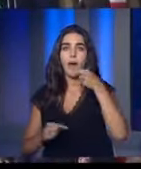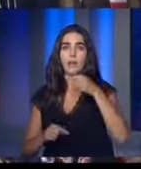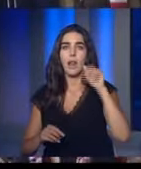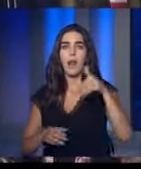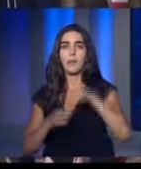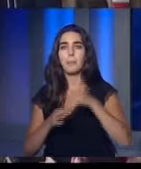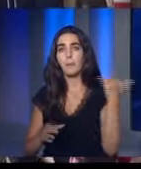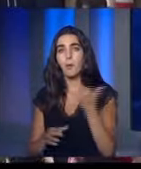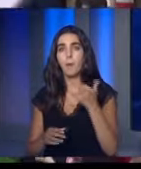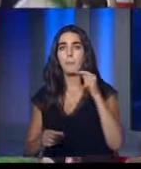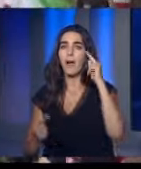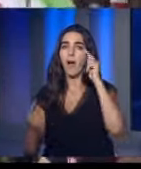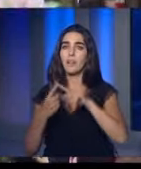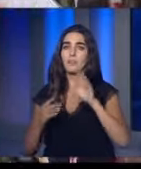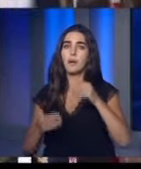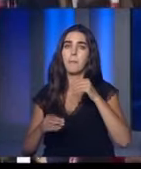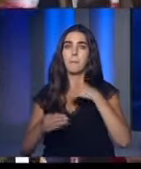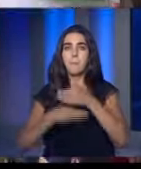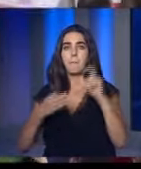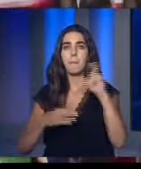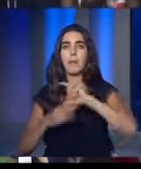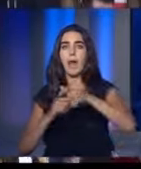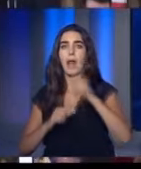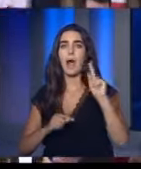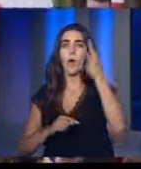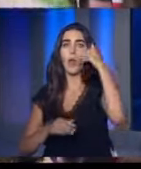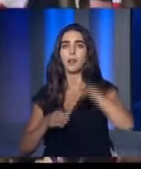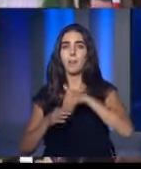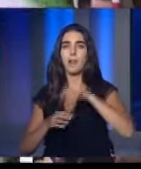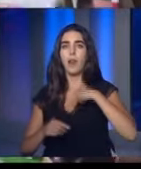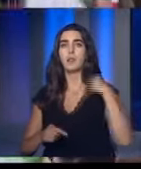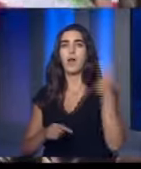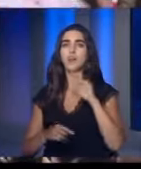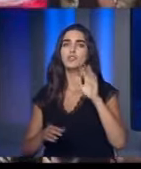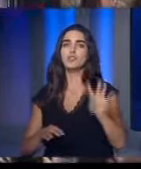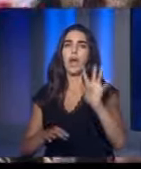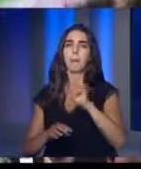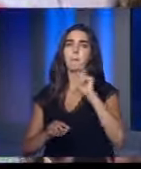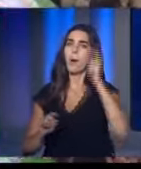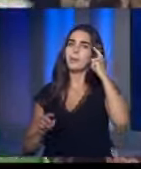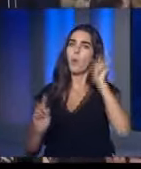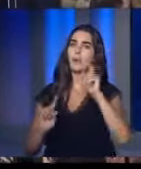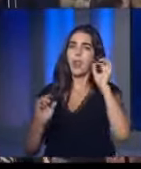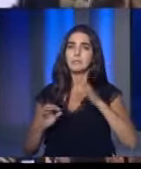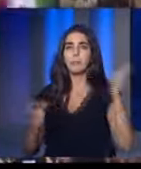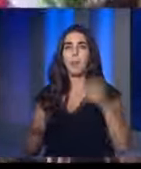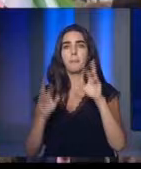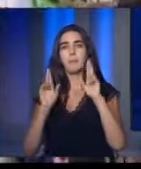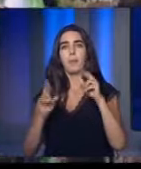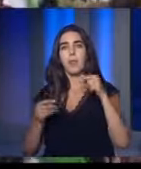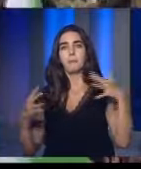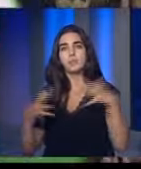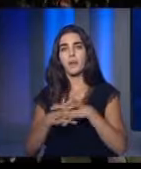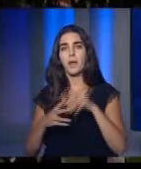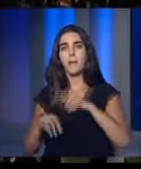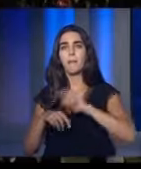هذه الانتخابات مهمة للغاية، مشيرا إلى أن المرحلة الأولى لم تكن مشاركة الشعب فيها كما هو متوقع،